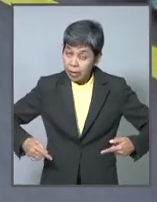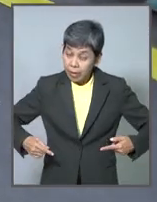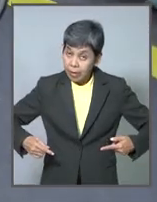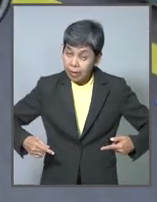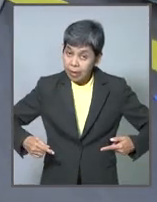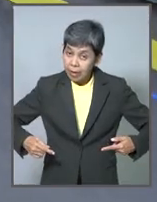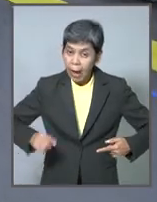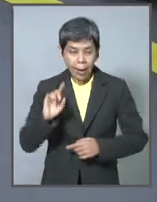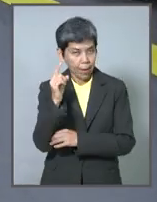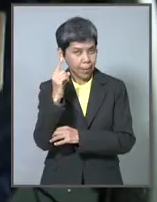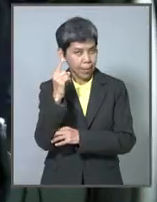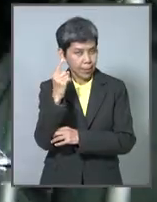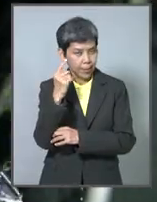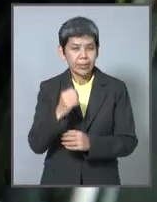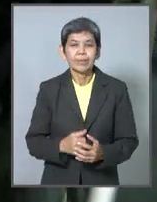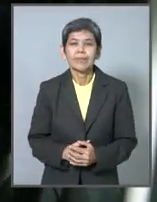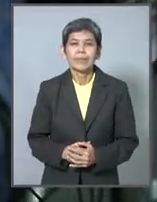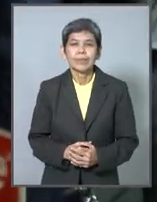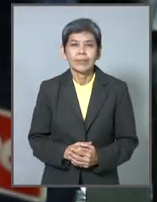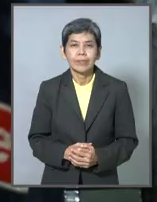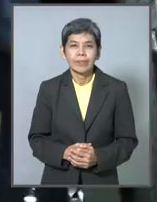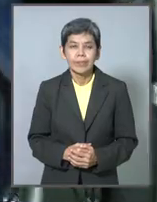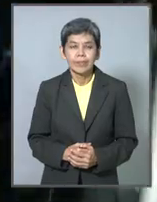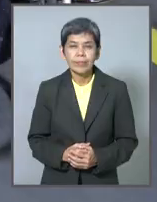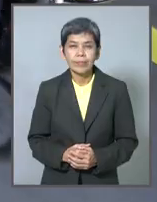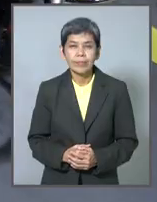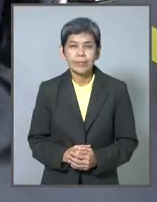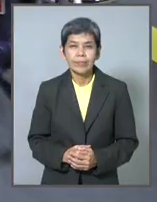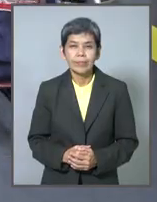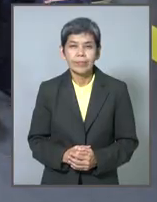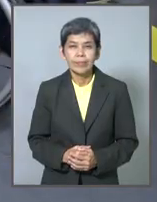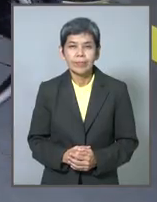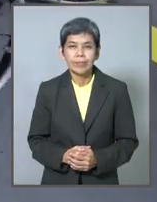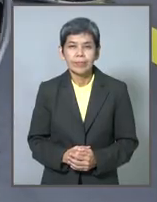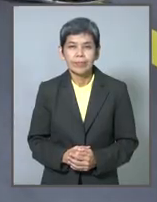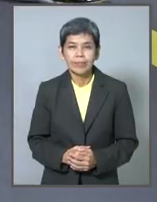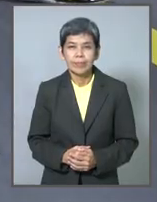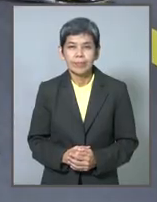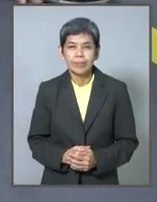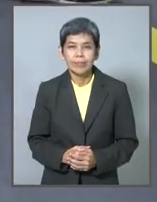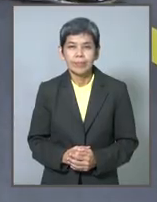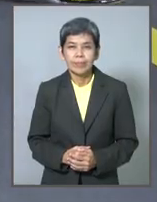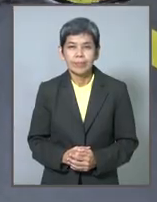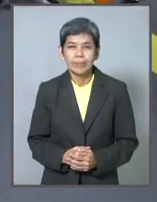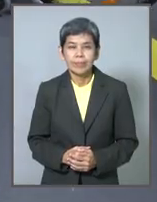ะเอาใหม่ เอาให้ตรงให้ตรงอันนึงอันใหญ่ๆ ไ